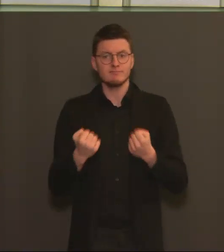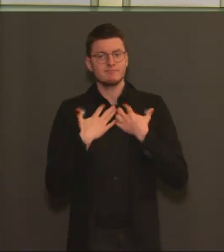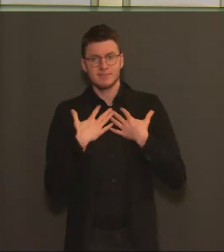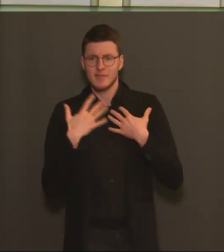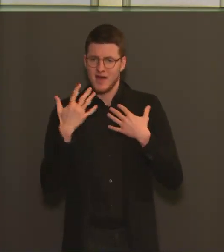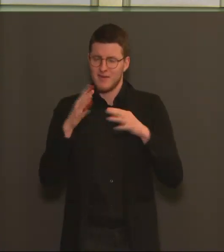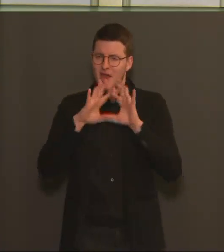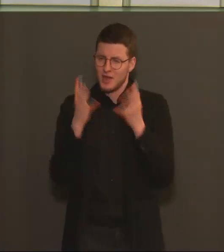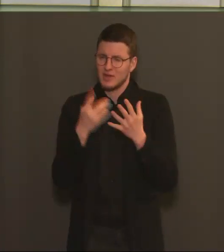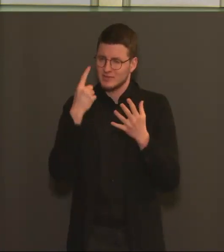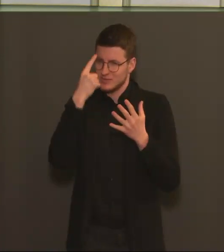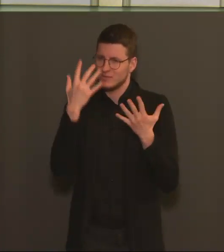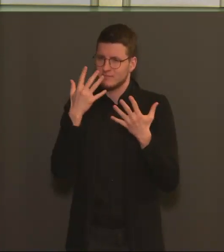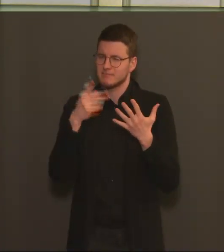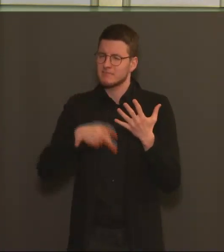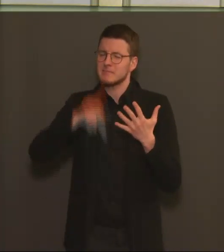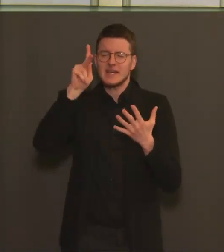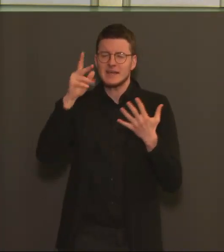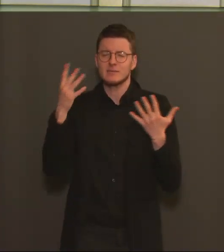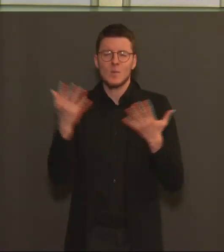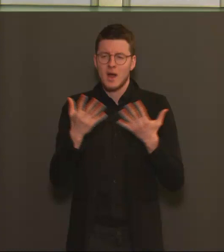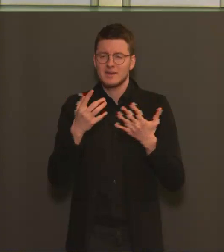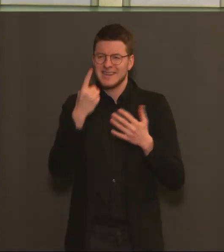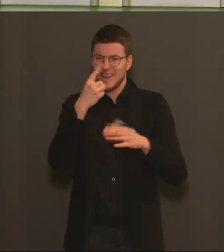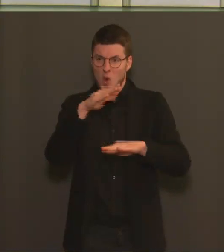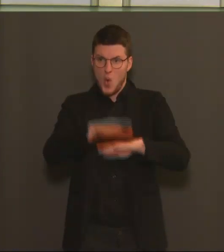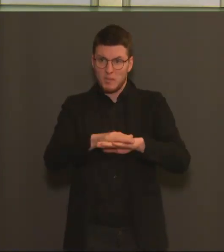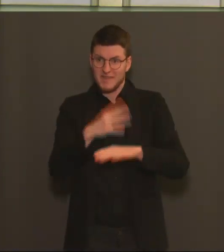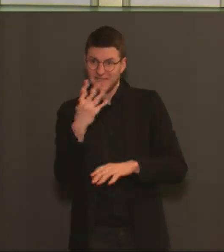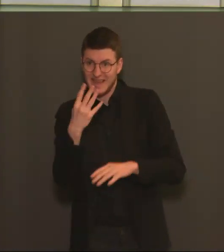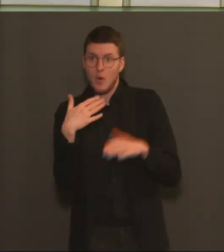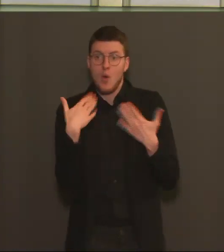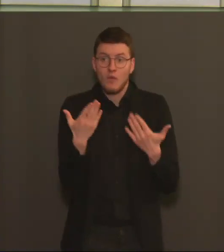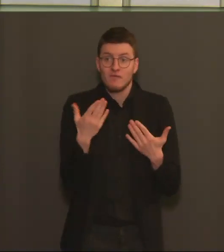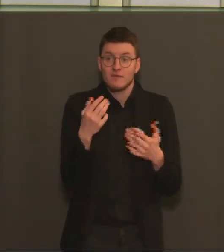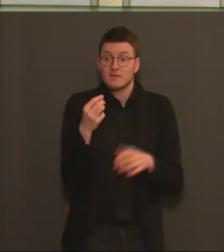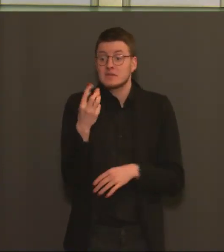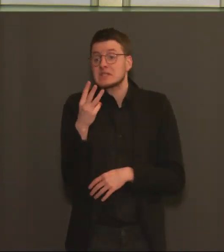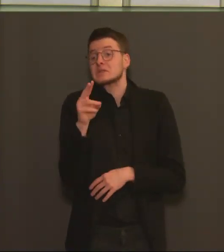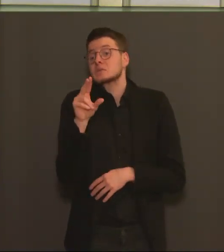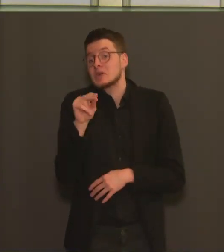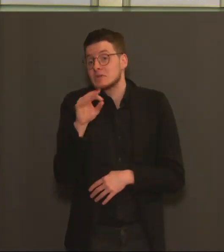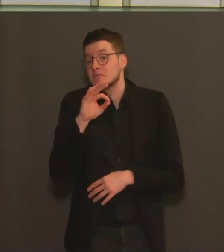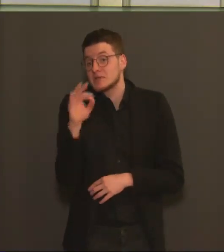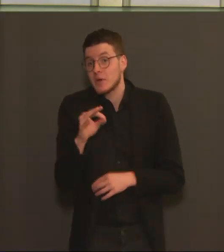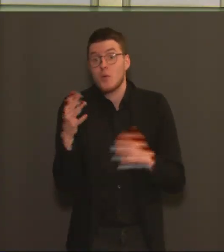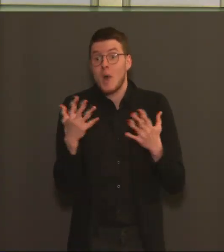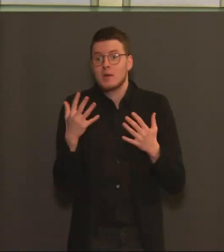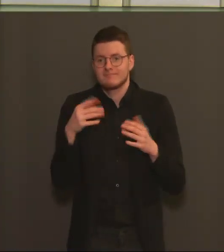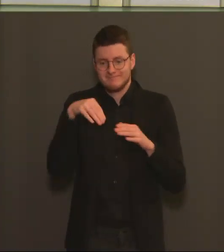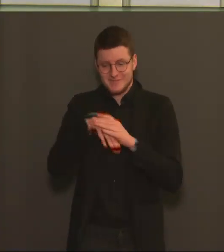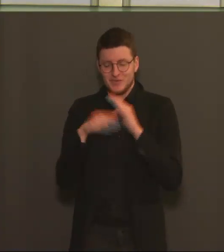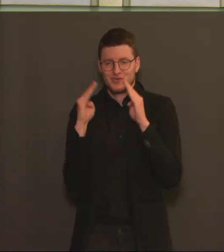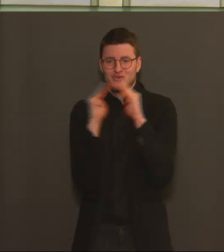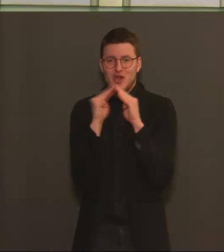we dat het merendeel van de besmettingen, bijna 1 op 4 of 23%, thuis wordt opgelopen.